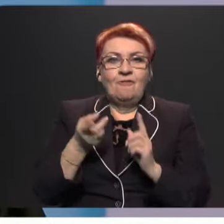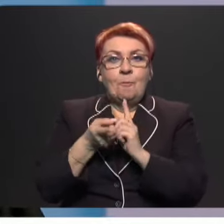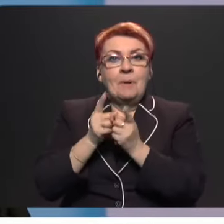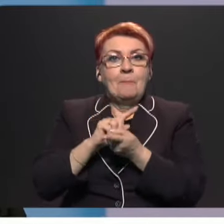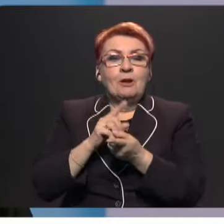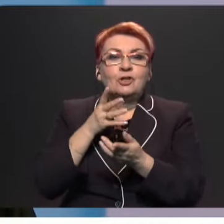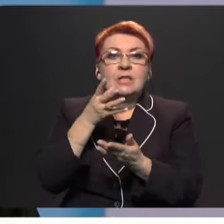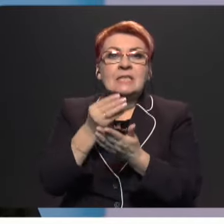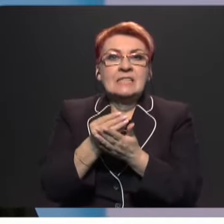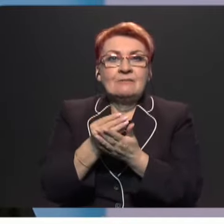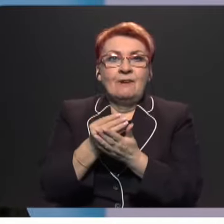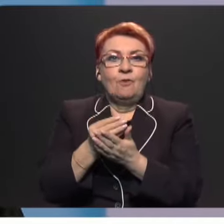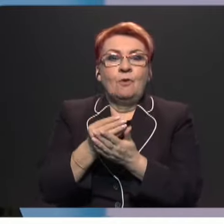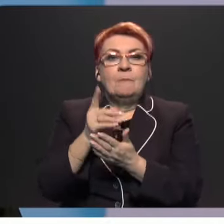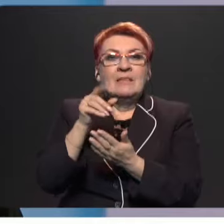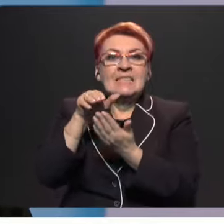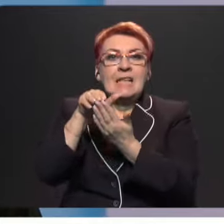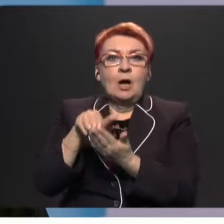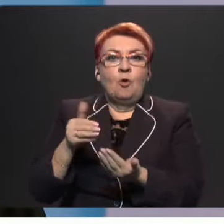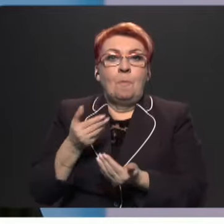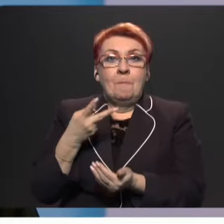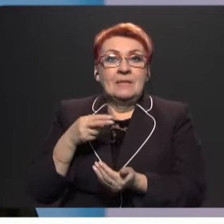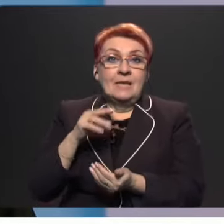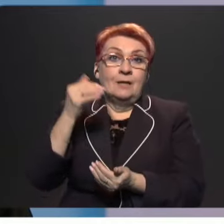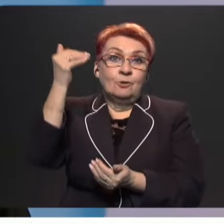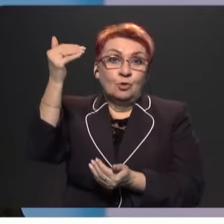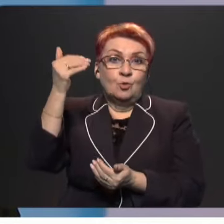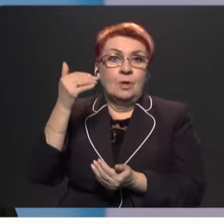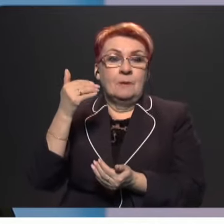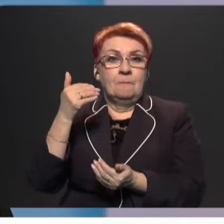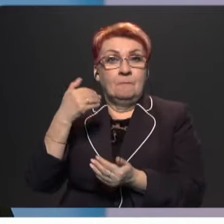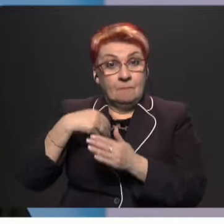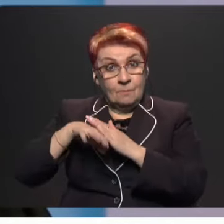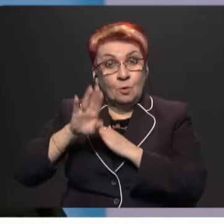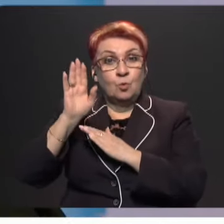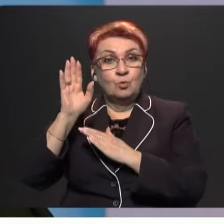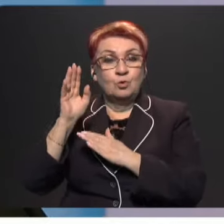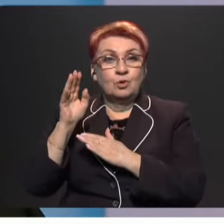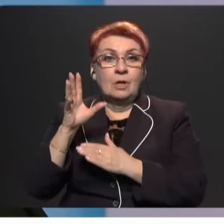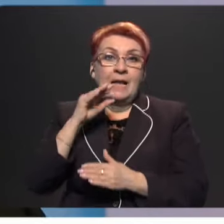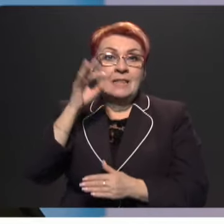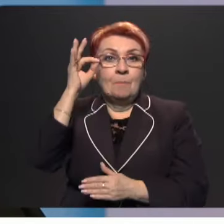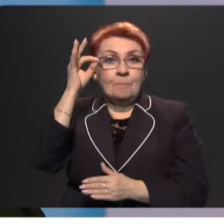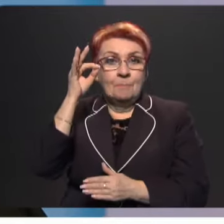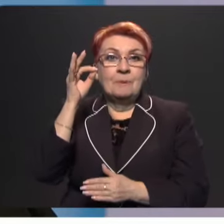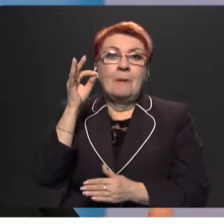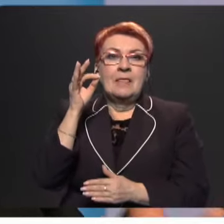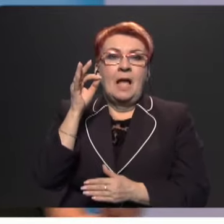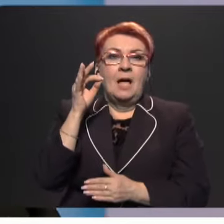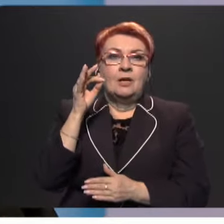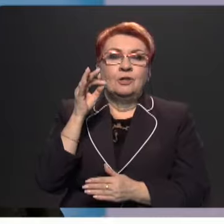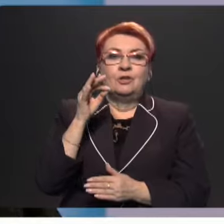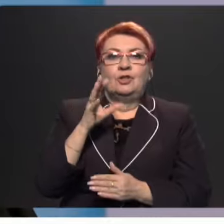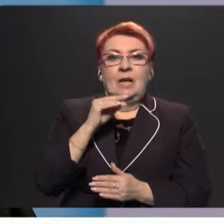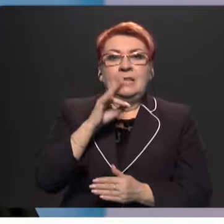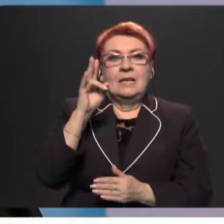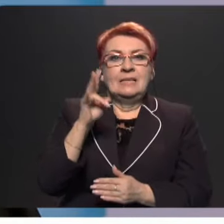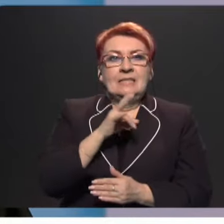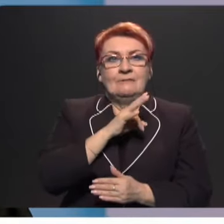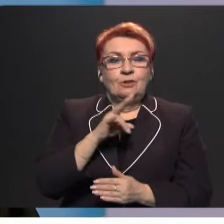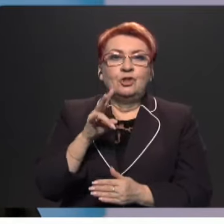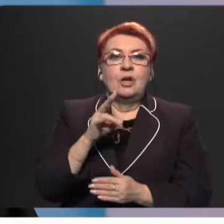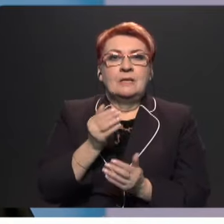своего загробного бытия, что им как-то становится резко лучше. Когда их поминаешь на проскомидии, когда священник опускает